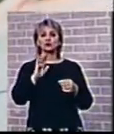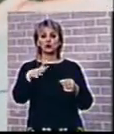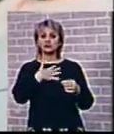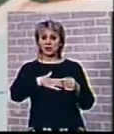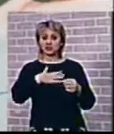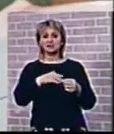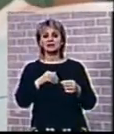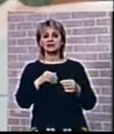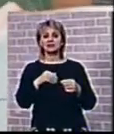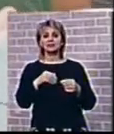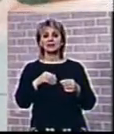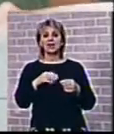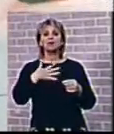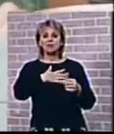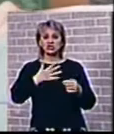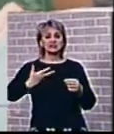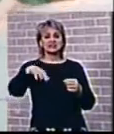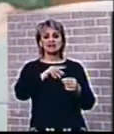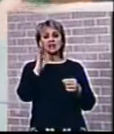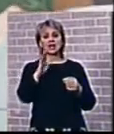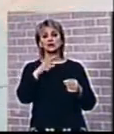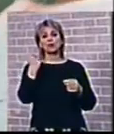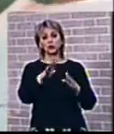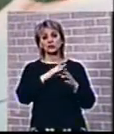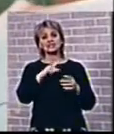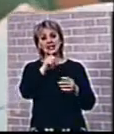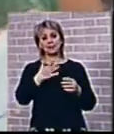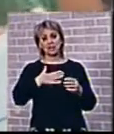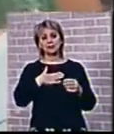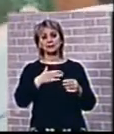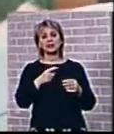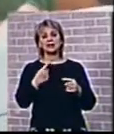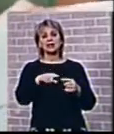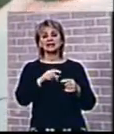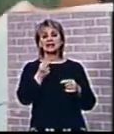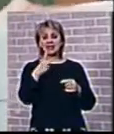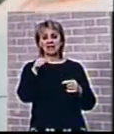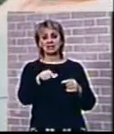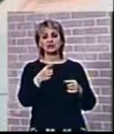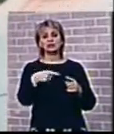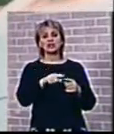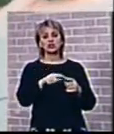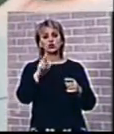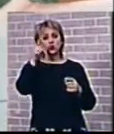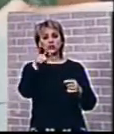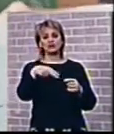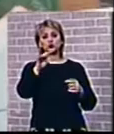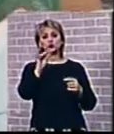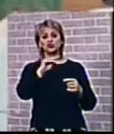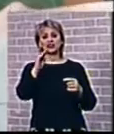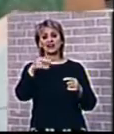болельщиком. Вот. Болеть за всех, конечно, но в первую очередь за меня. Вот. А 13 – ну, чертова